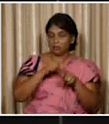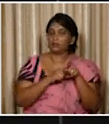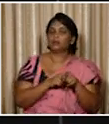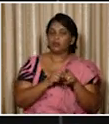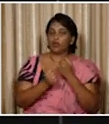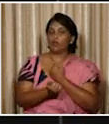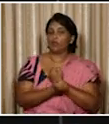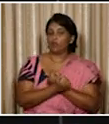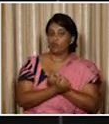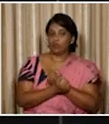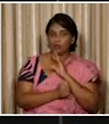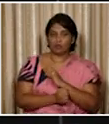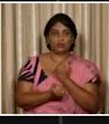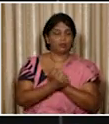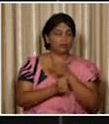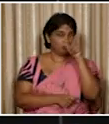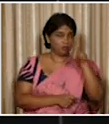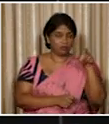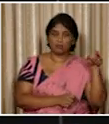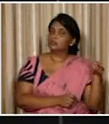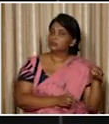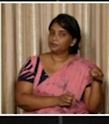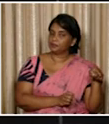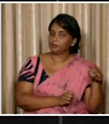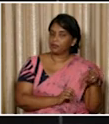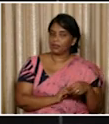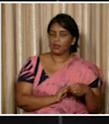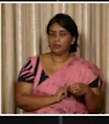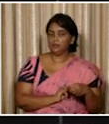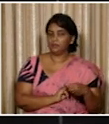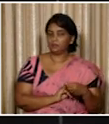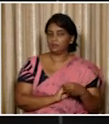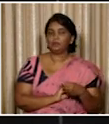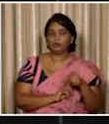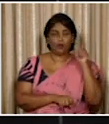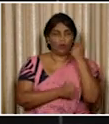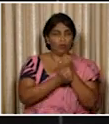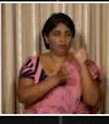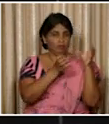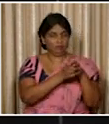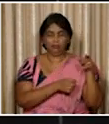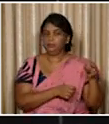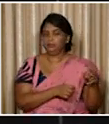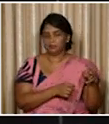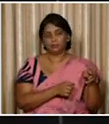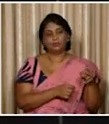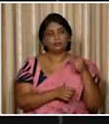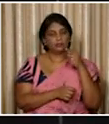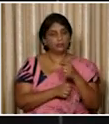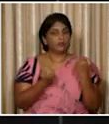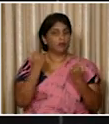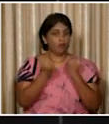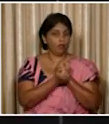போலீஸ் பாதுகாப்பு கலகம் அடக்கும் பிரிவுகள், அதனை விட அவர்கள் வைத்திருந்த கண்ணீர் புகை குண்டுகள், வாகனங்கள் ஒரு